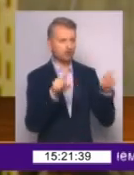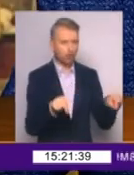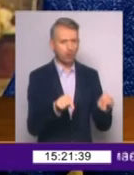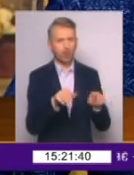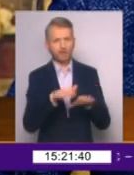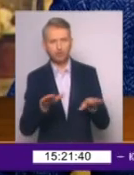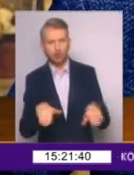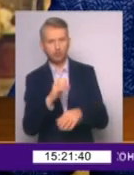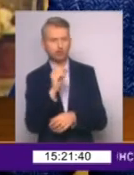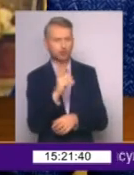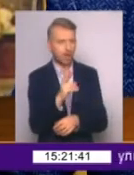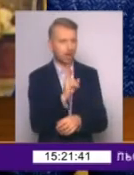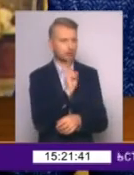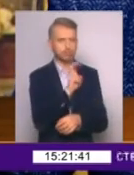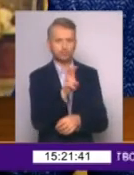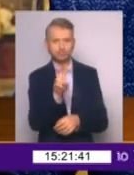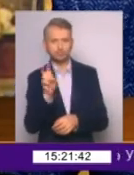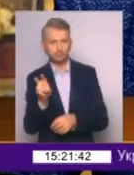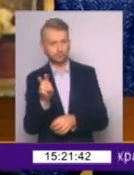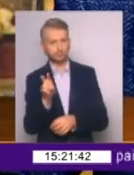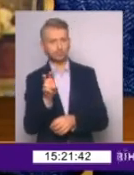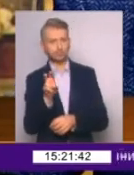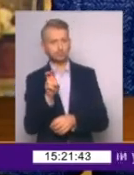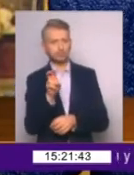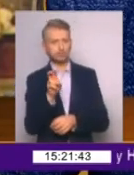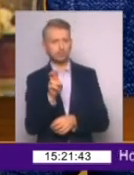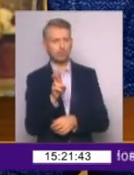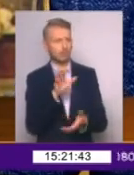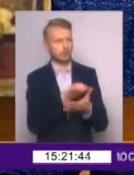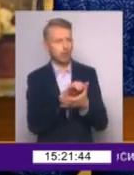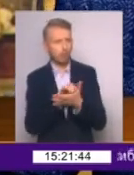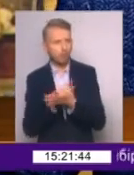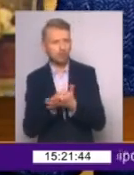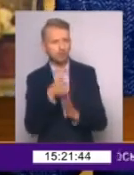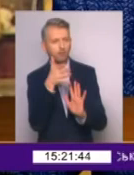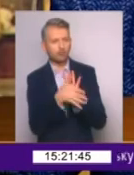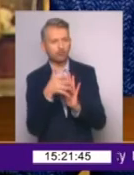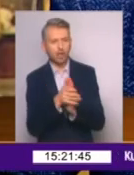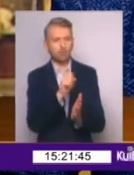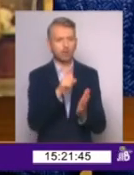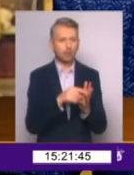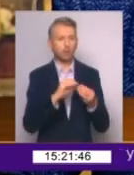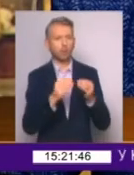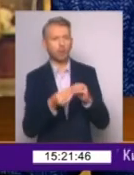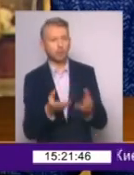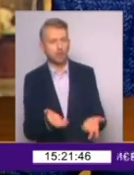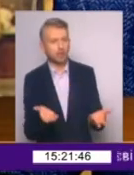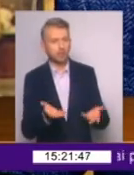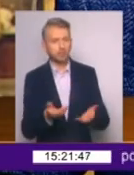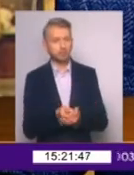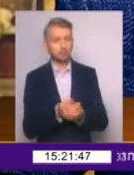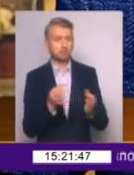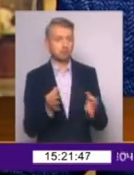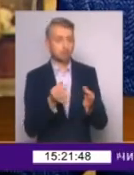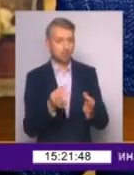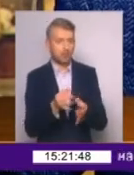ЖЕК, інші заклади, де він об'їжджає, знайомиться, вивчає питання, проблеми. Нічого шашкою